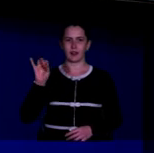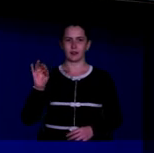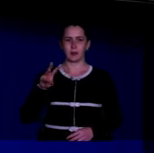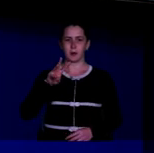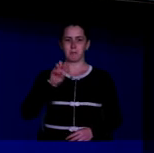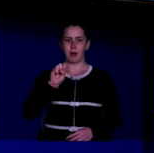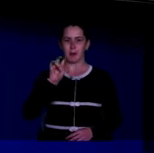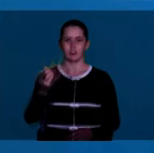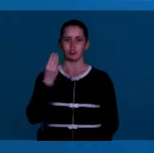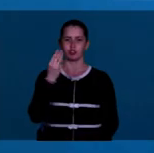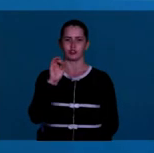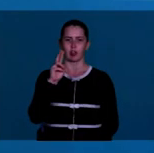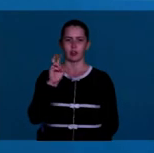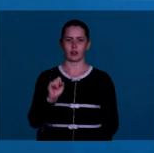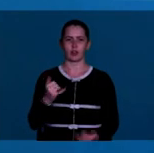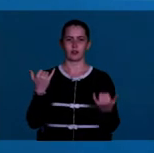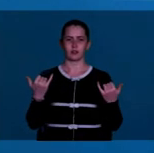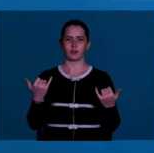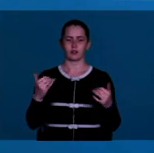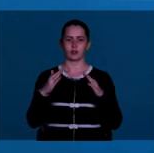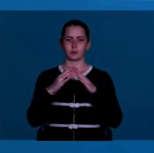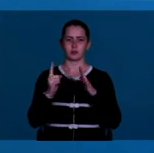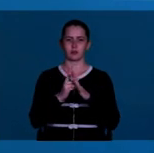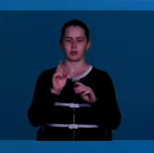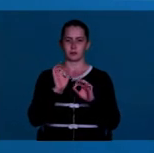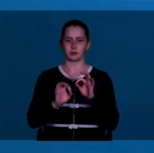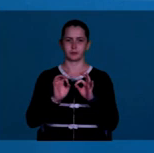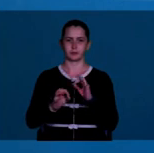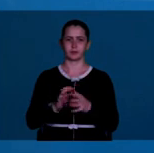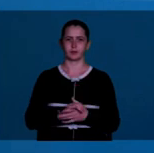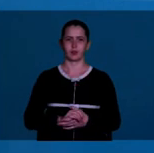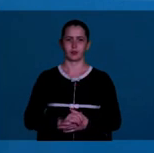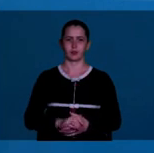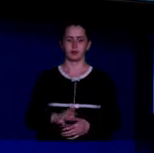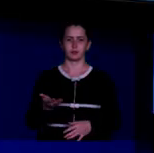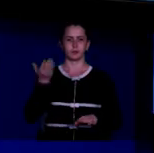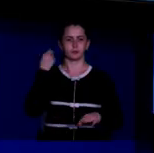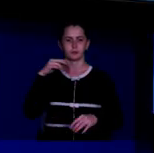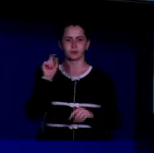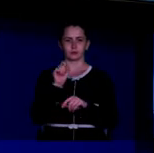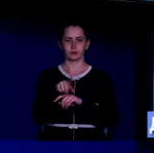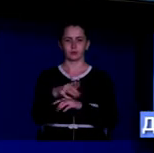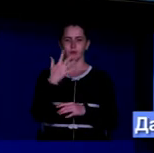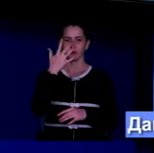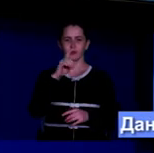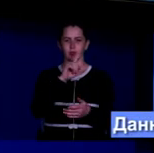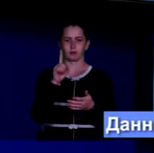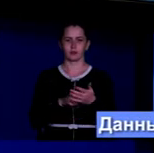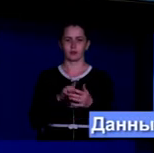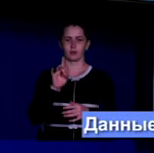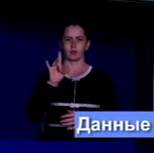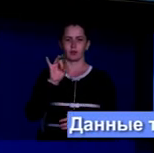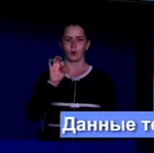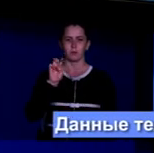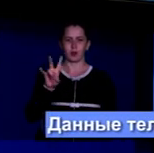«Серая шейка». А начнем, ребята, мы с вами с проверки домашнего задания. Вам задали составить 5 вопросов по роману